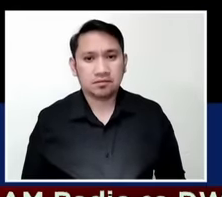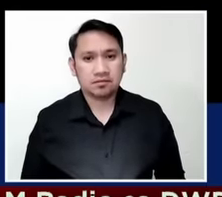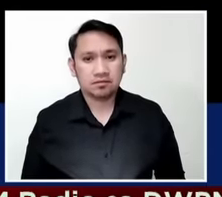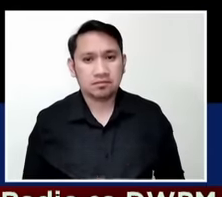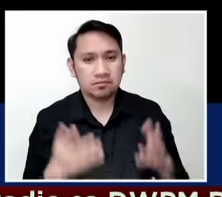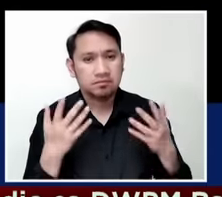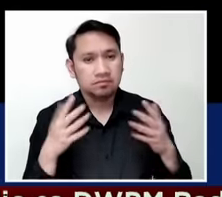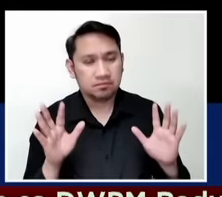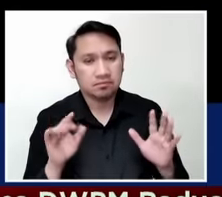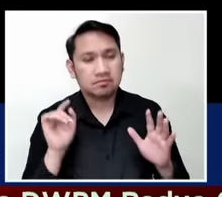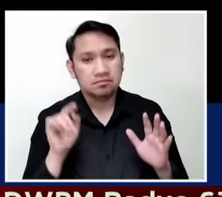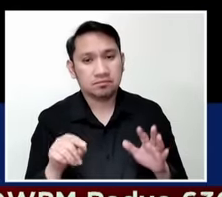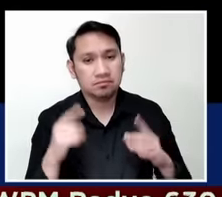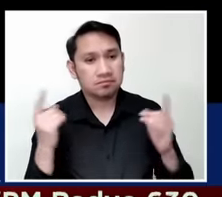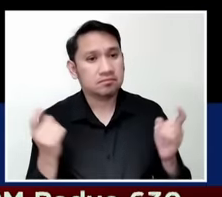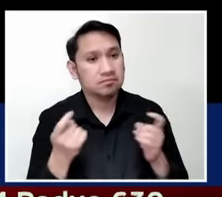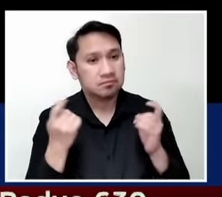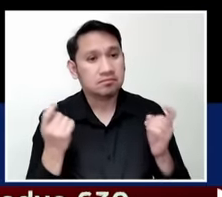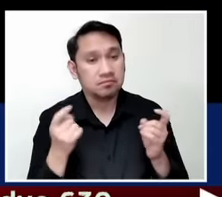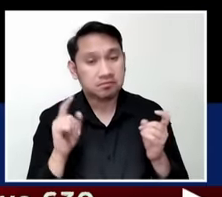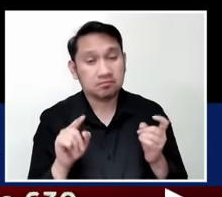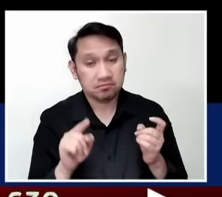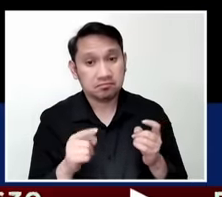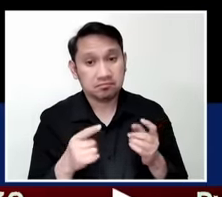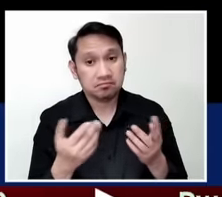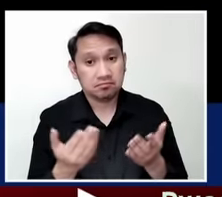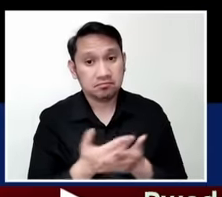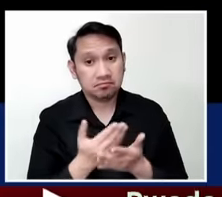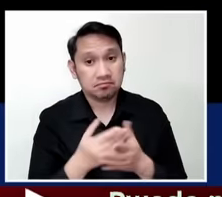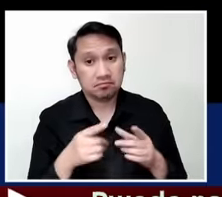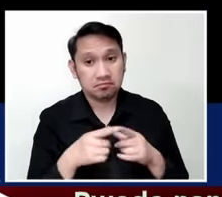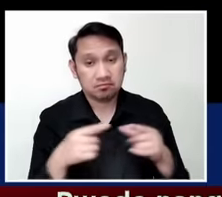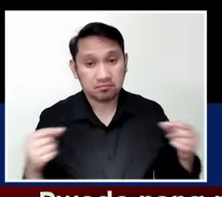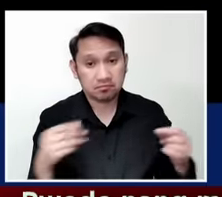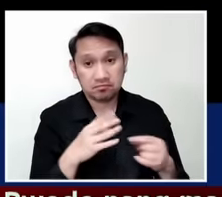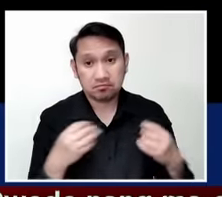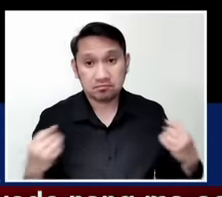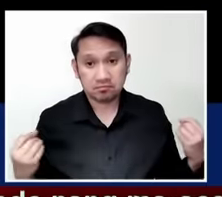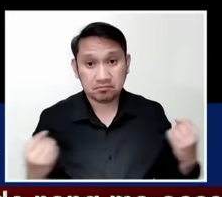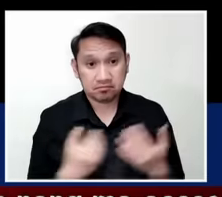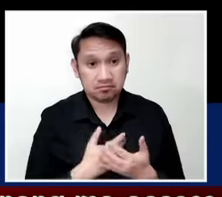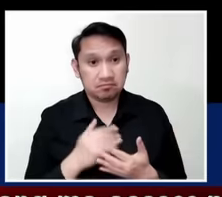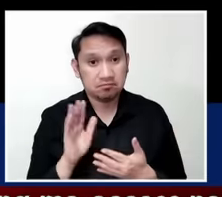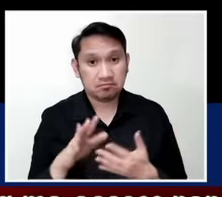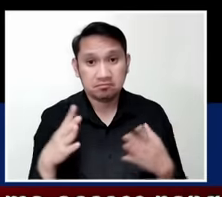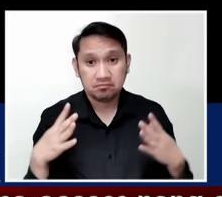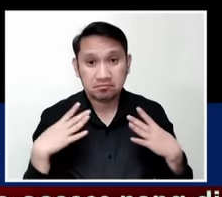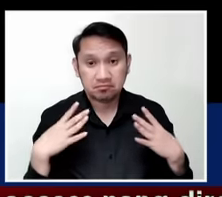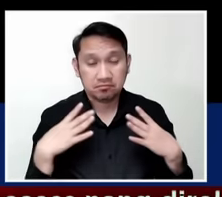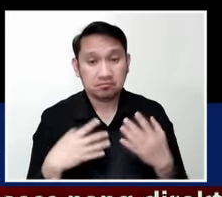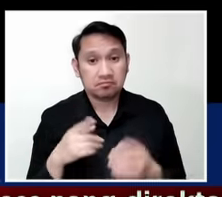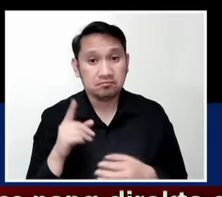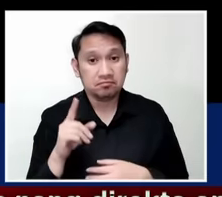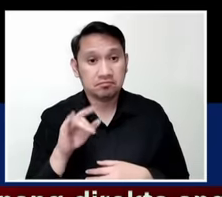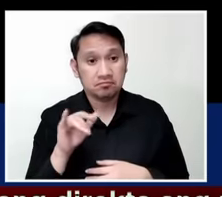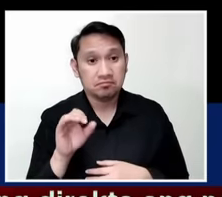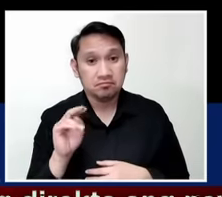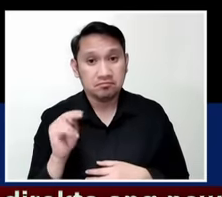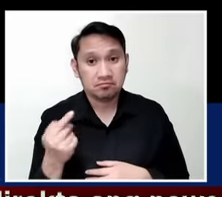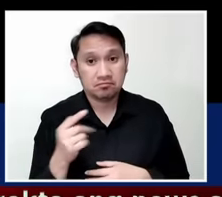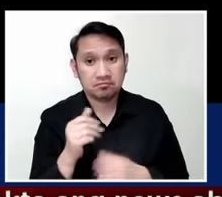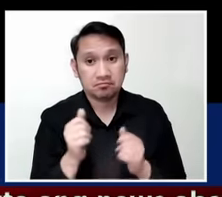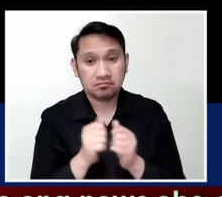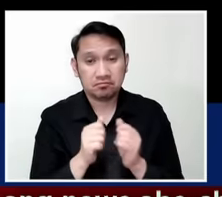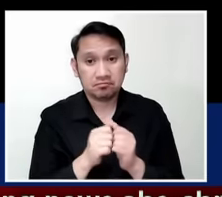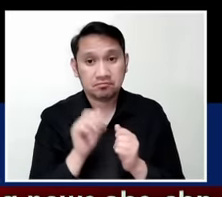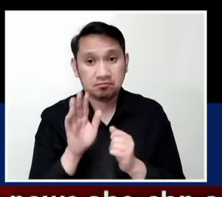Matapos ang pagsalubong ng bagong taon sa Japan, panandali ang nahaluan ng takot ang bakasyon ng its Showtime host si John Hilario kasama